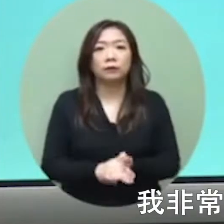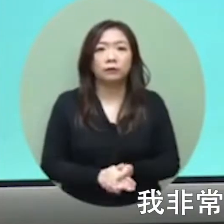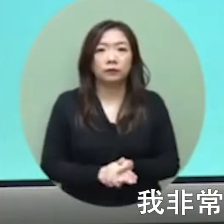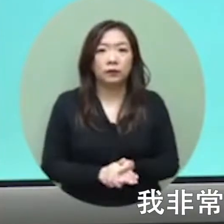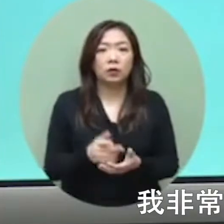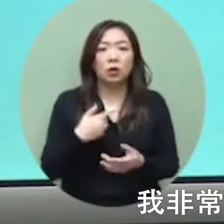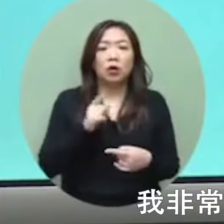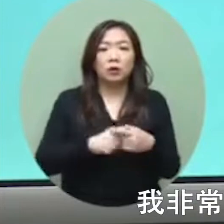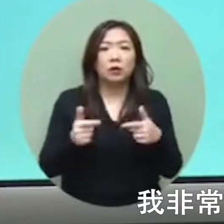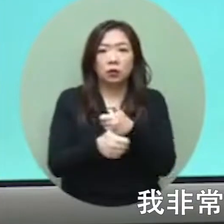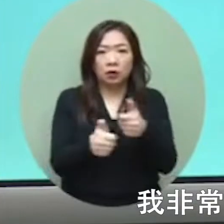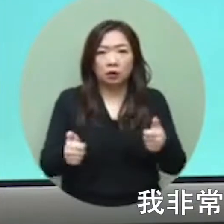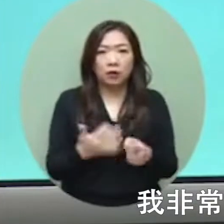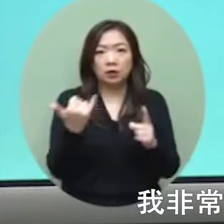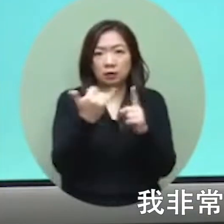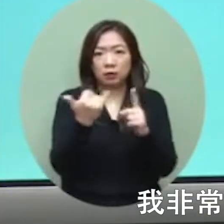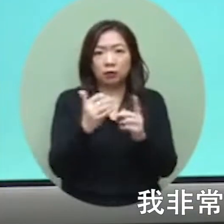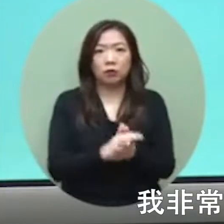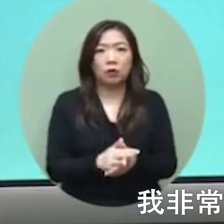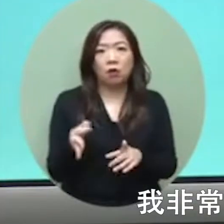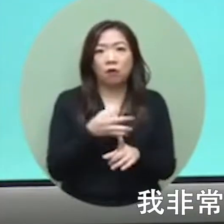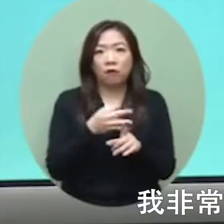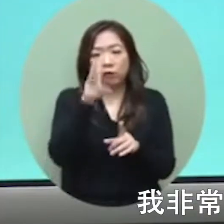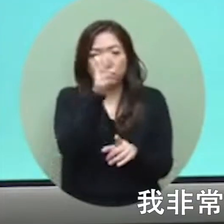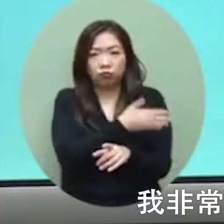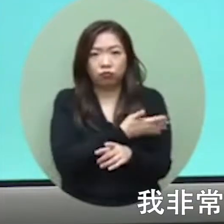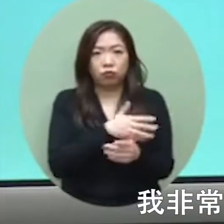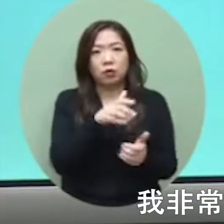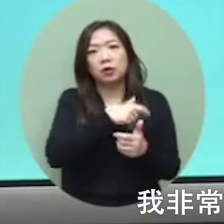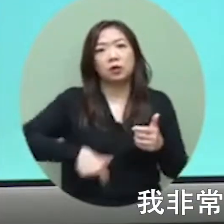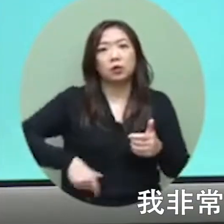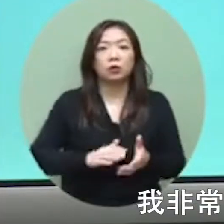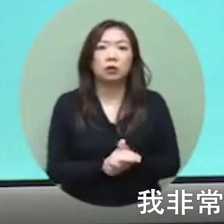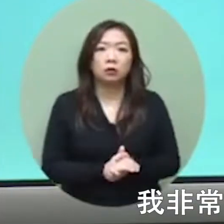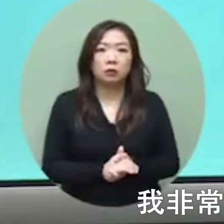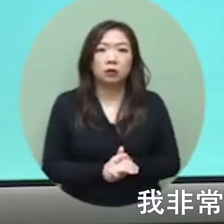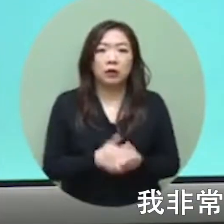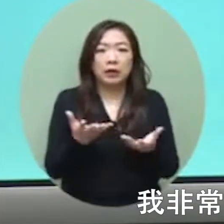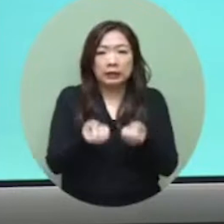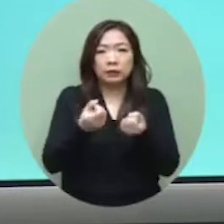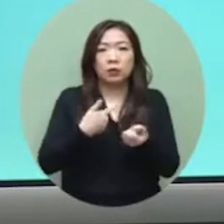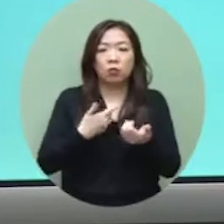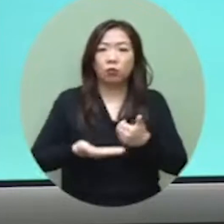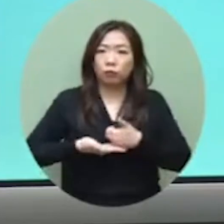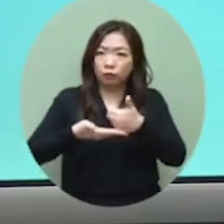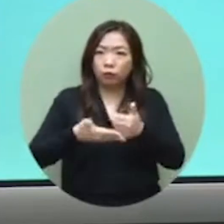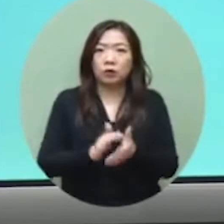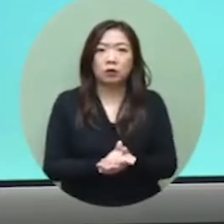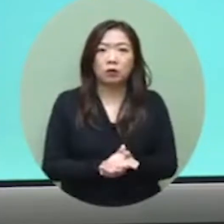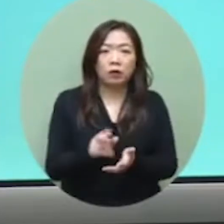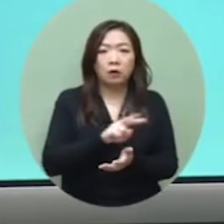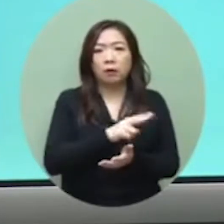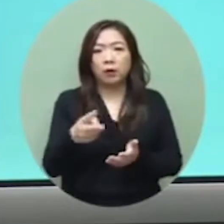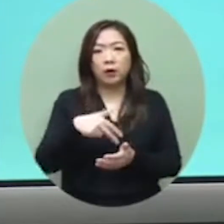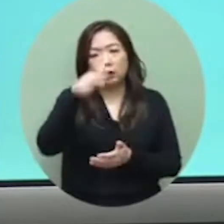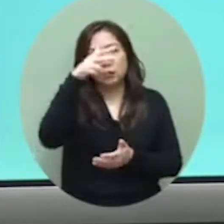我非常感謝16位非官守議員他接受我的邀請成為行政